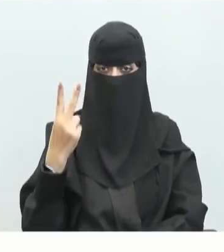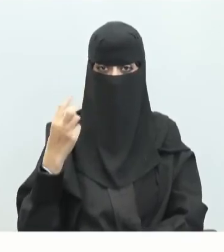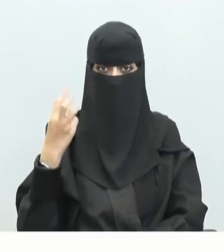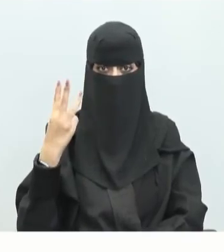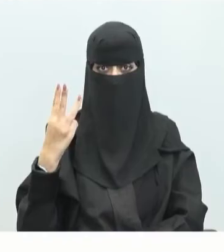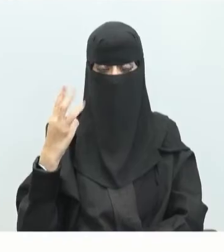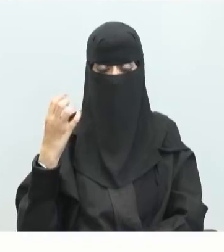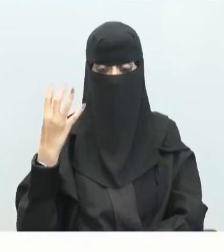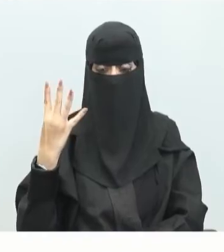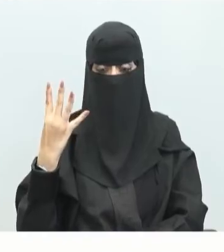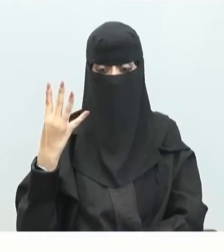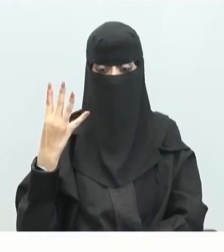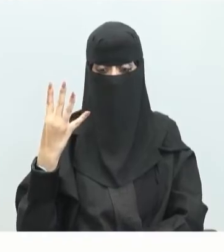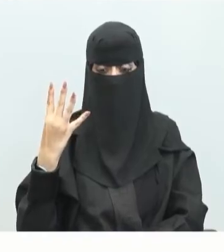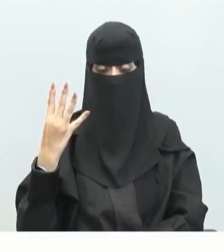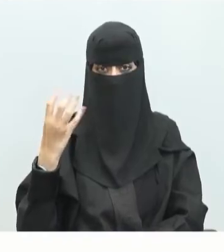اربعه